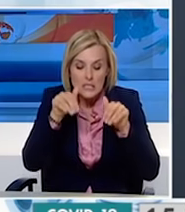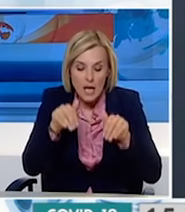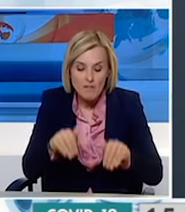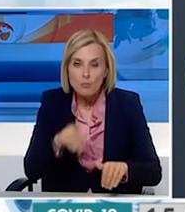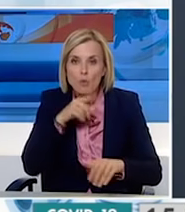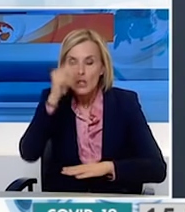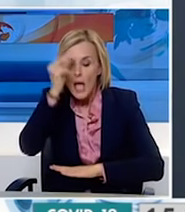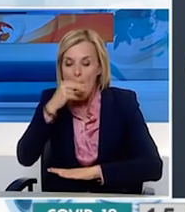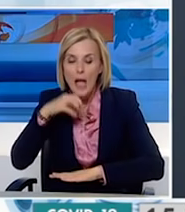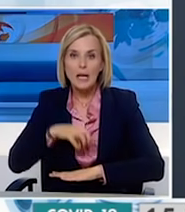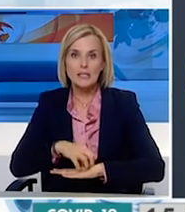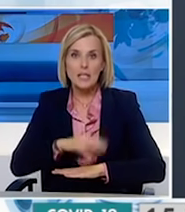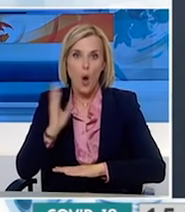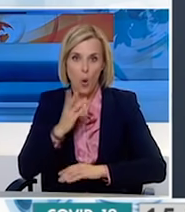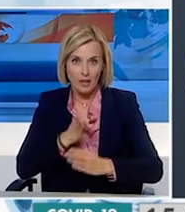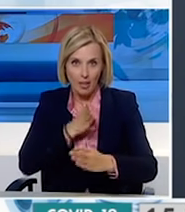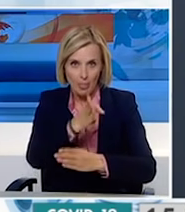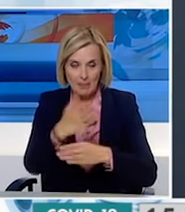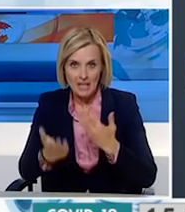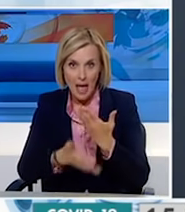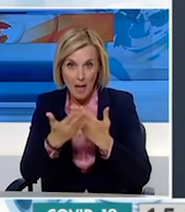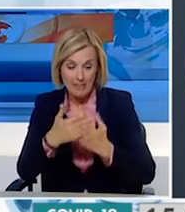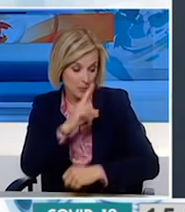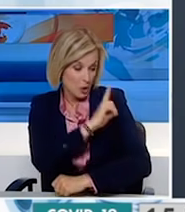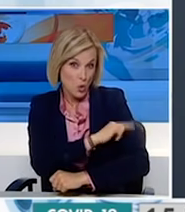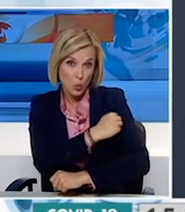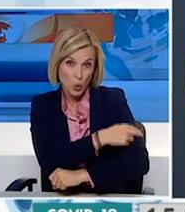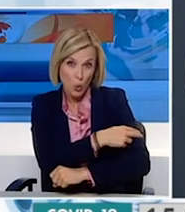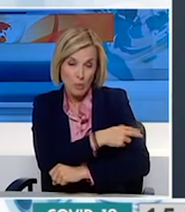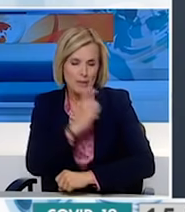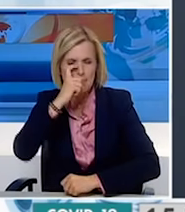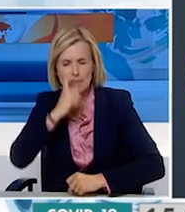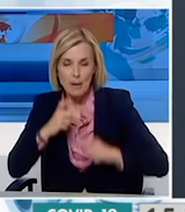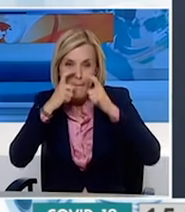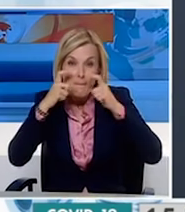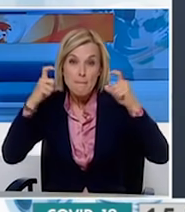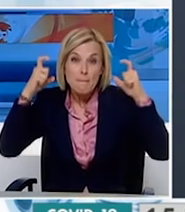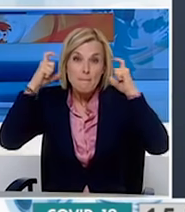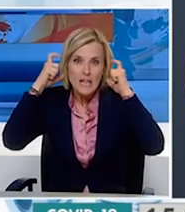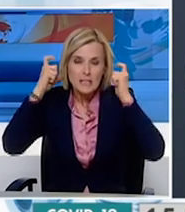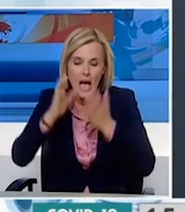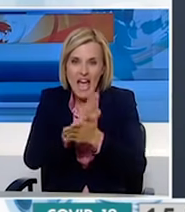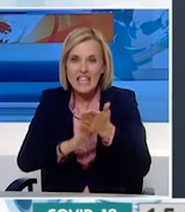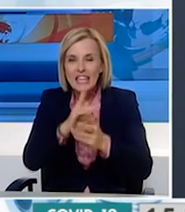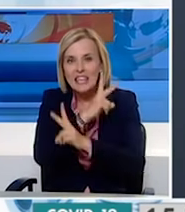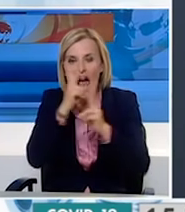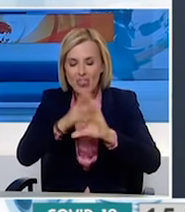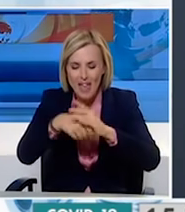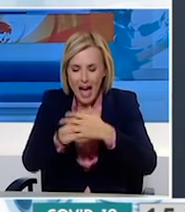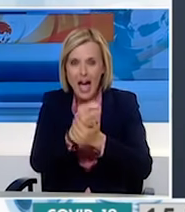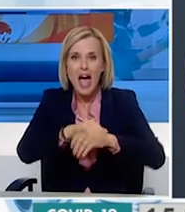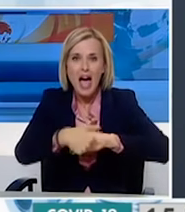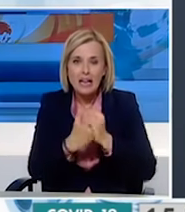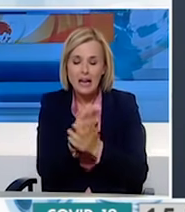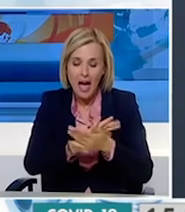ιερότητα στο χώρο, να σεβόμαστε όλα τα μέτρα υγιεινής, να φοράμε μάσκα, να προσέχουμε πάρα πολύ την υγιεινή των χεριών, γιατί